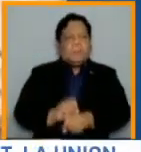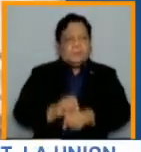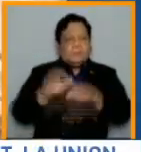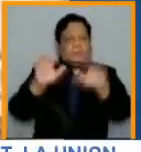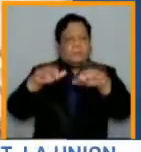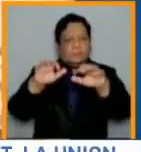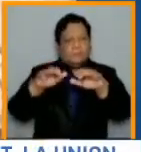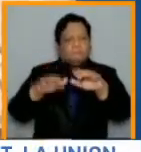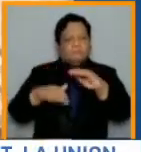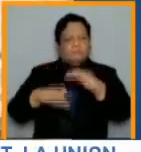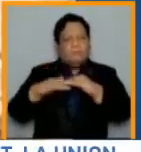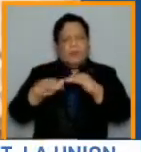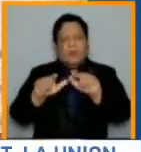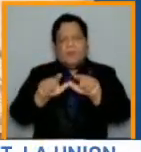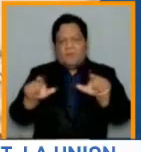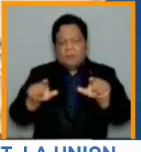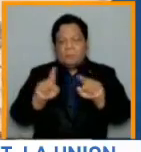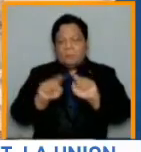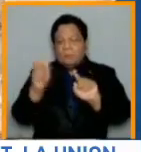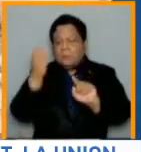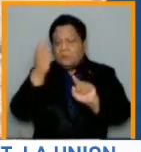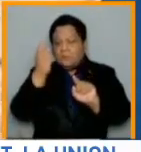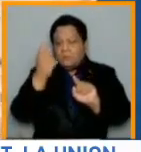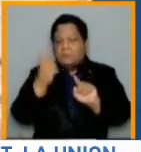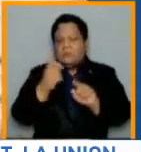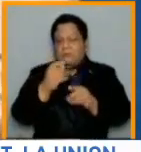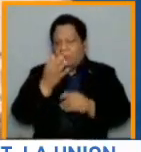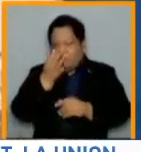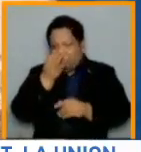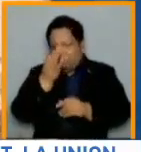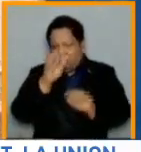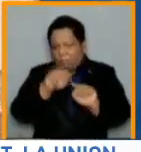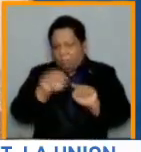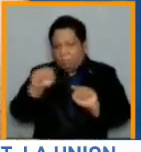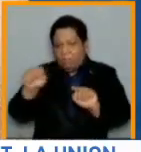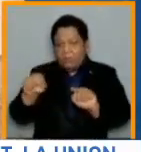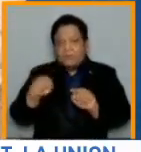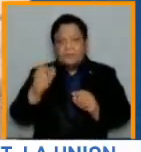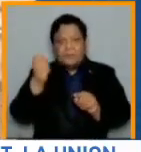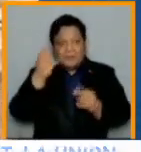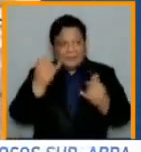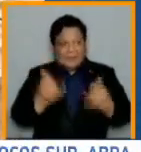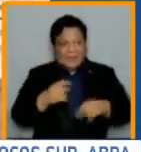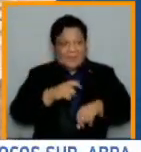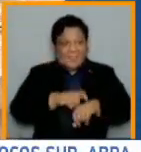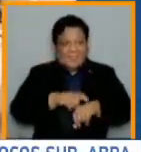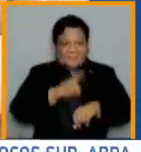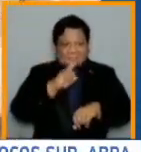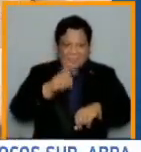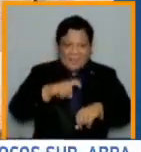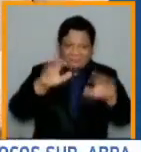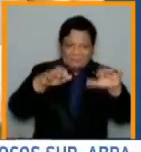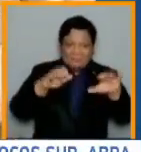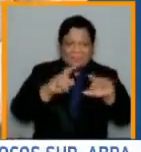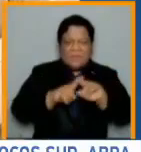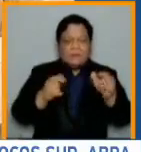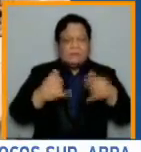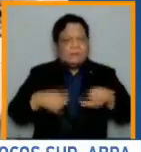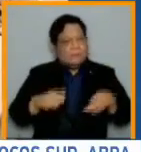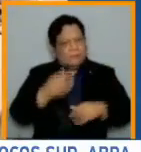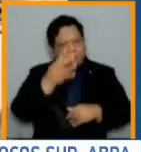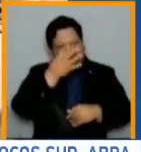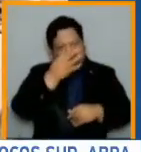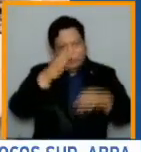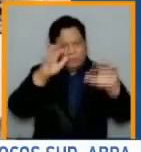iilang bahagi lamang ng bansa yan. Kaya mga kapuso, kahit La Nina, mababa ang ulan natin para sa first half of